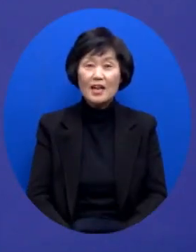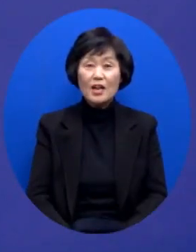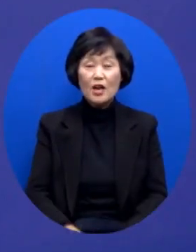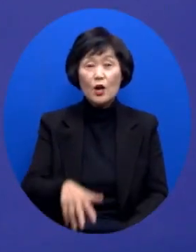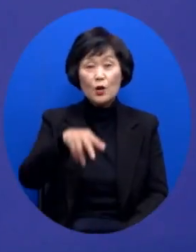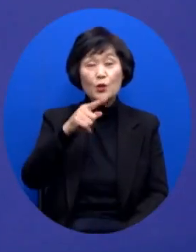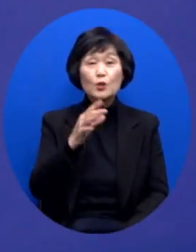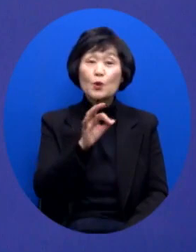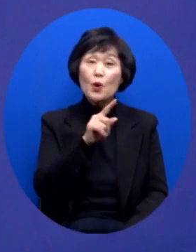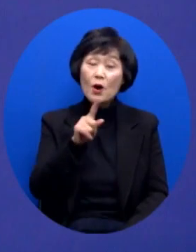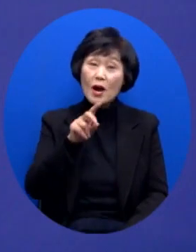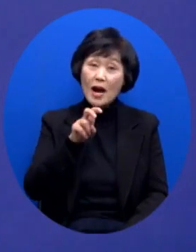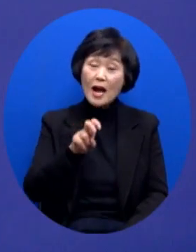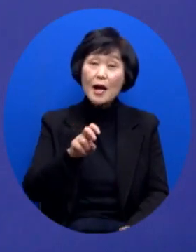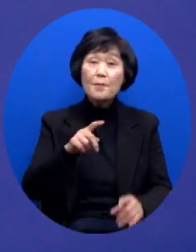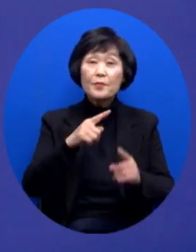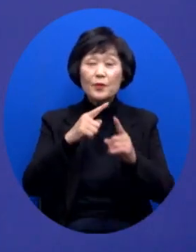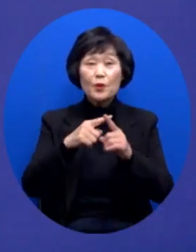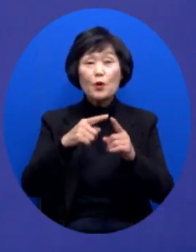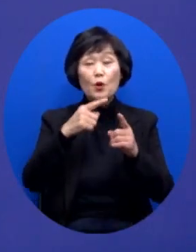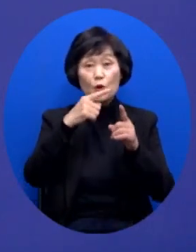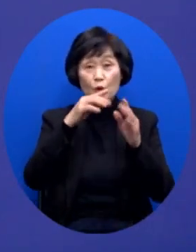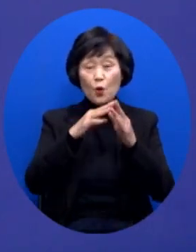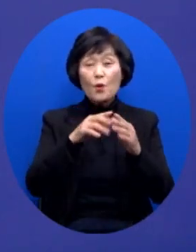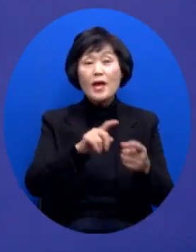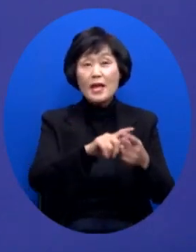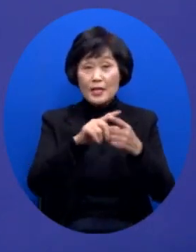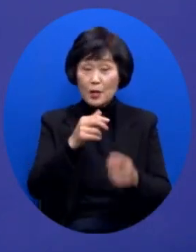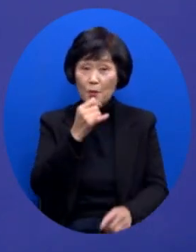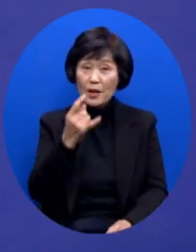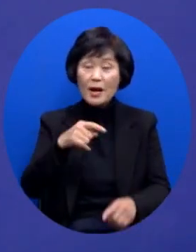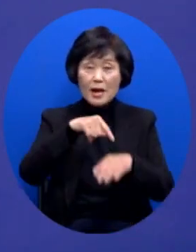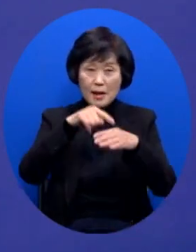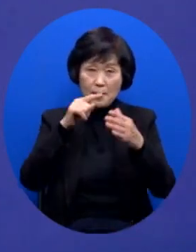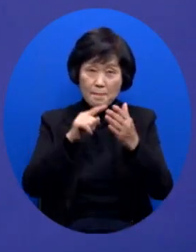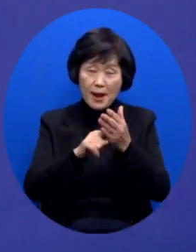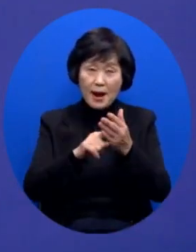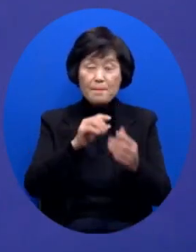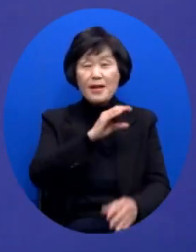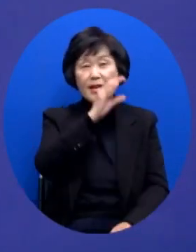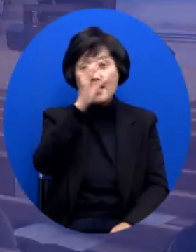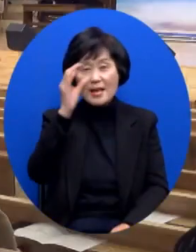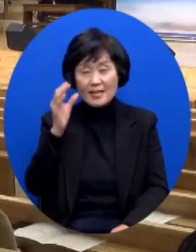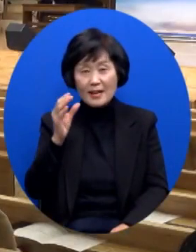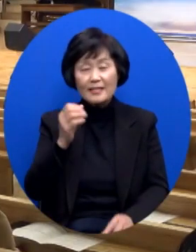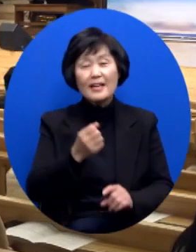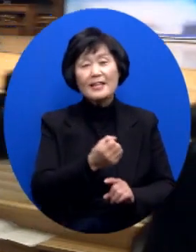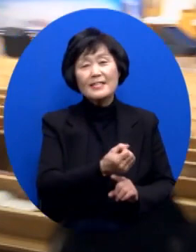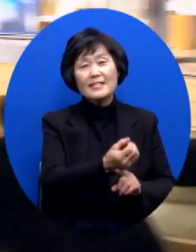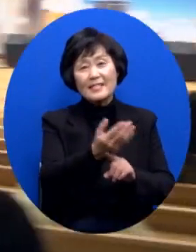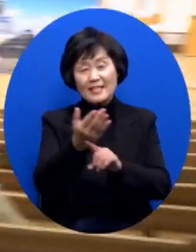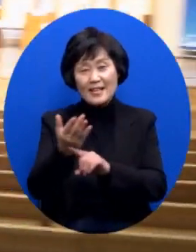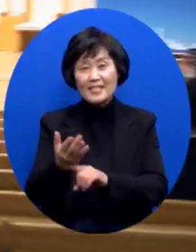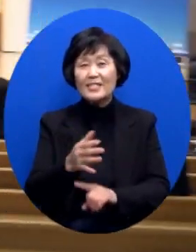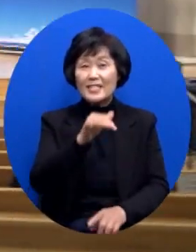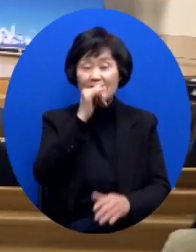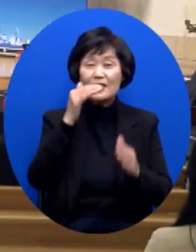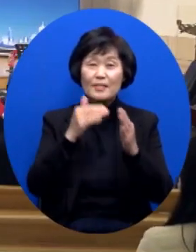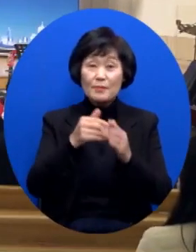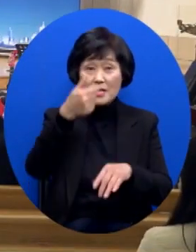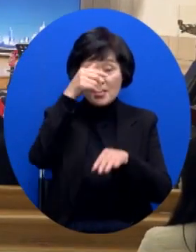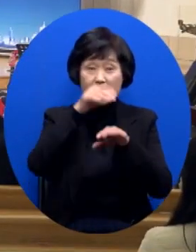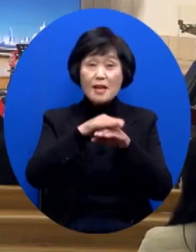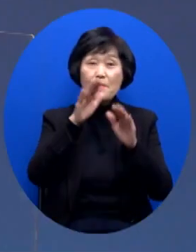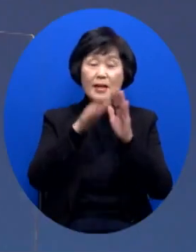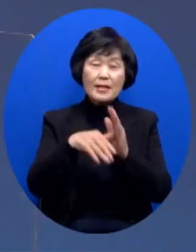종암동 교회연합회가 성탄 축하 예배와 마음의 성탄 트리 전달식을 진행했습니다. 예배에서